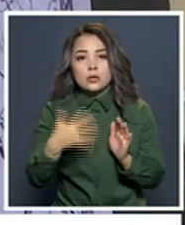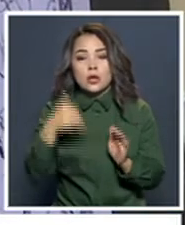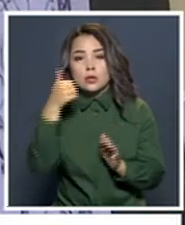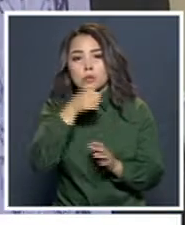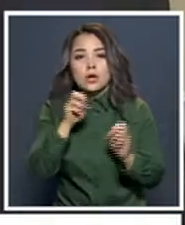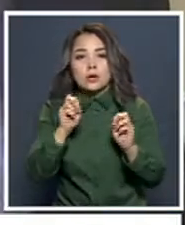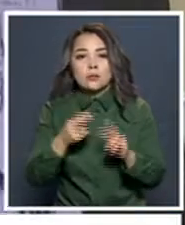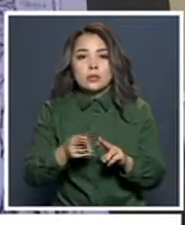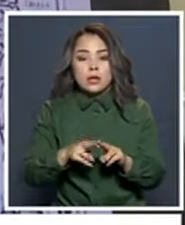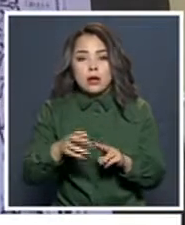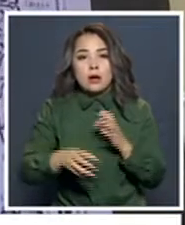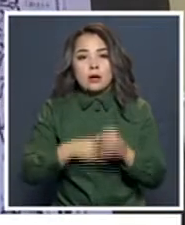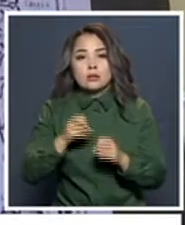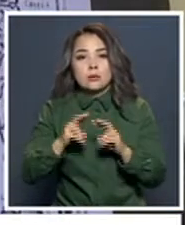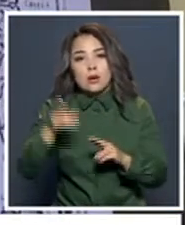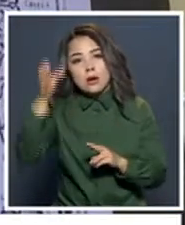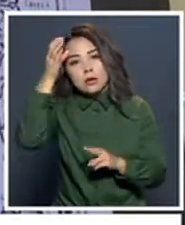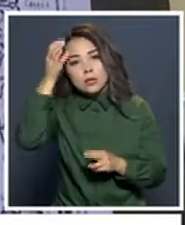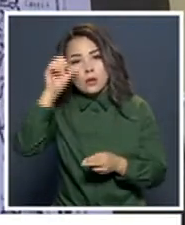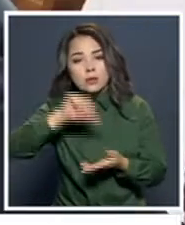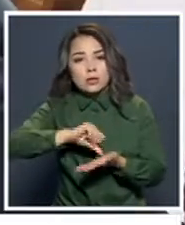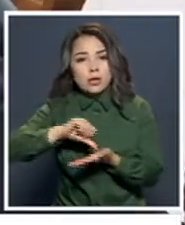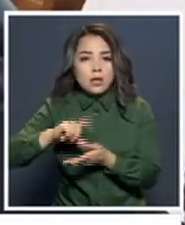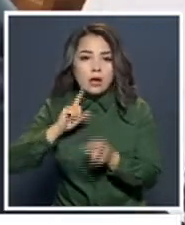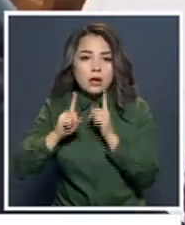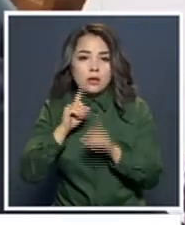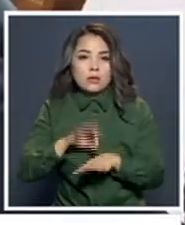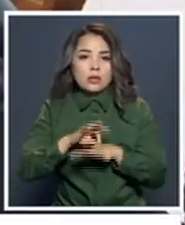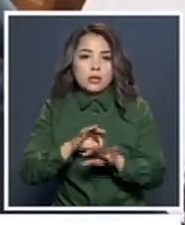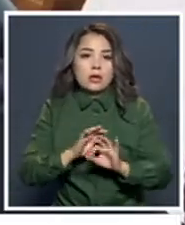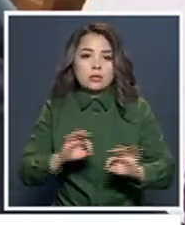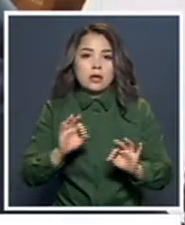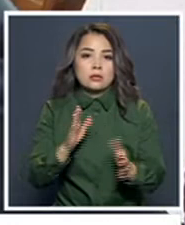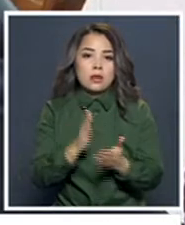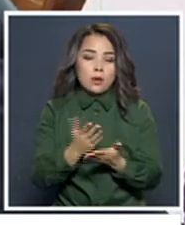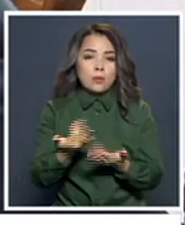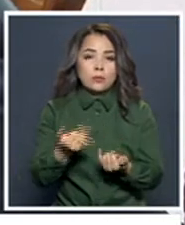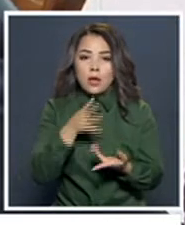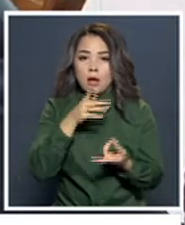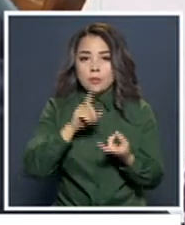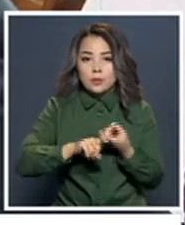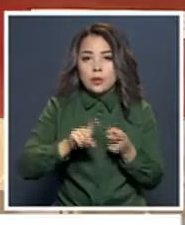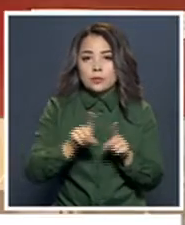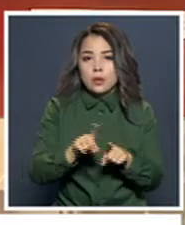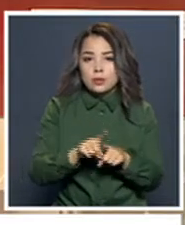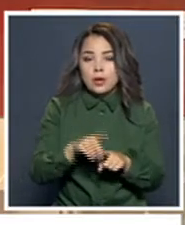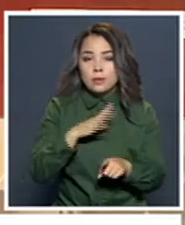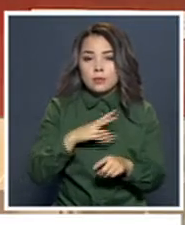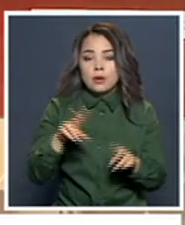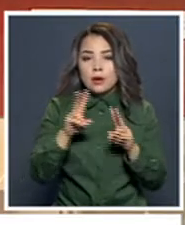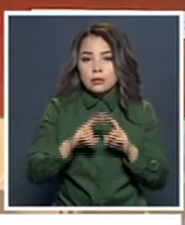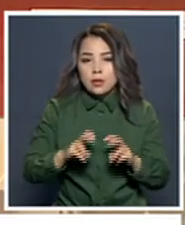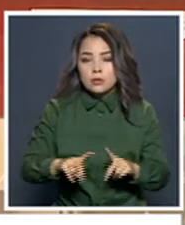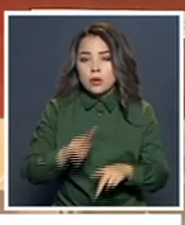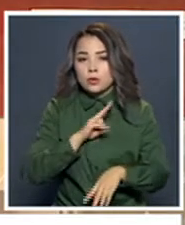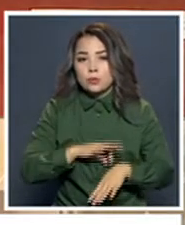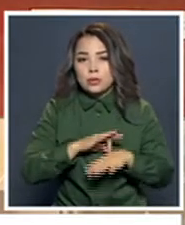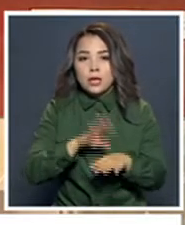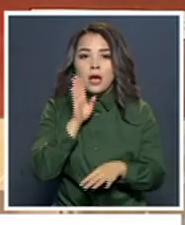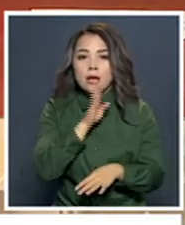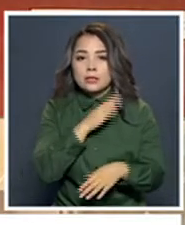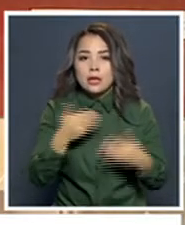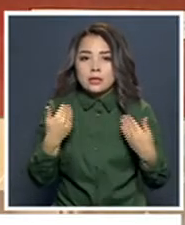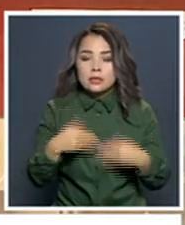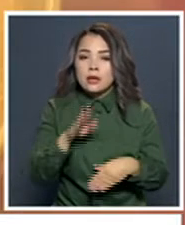өткен халықаралық ғылыми конференцияда осындай тың мәселелер айтылды. Бір ғана болған ана кесенесіне қайта археологиялық зерттеу кезінде әйел